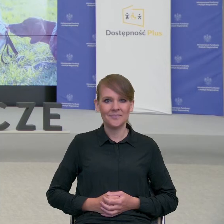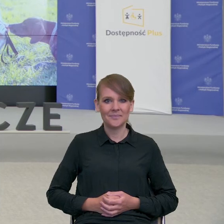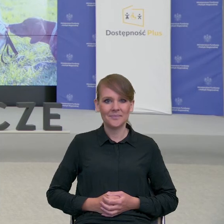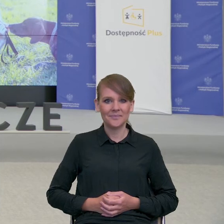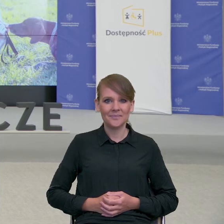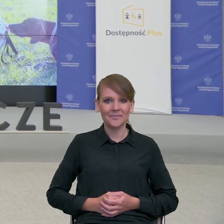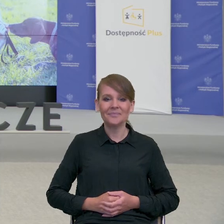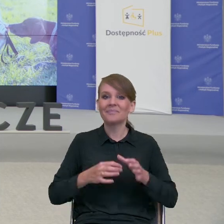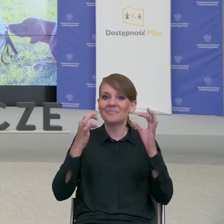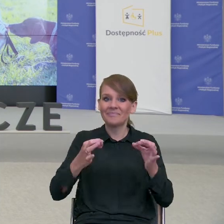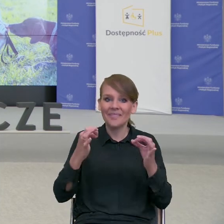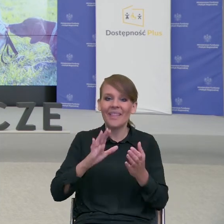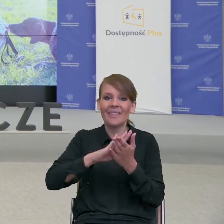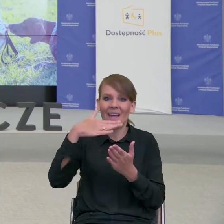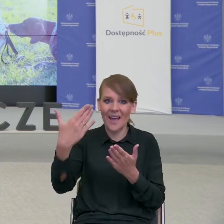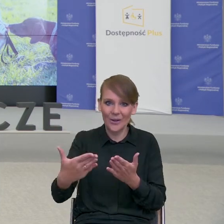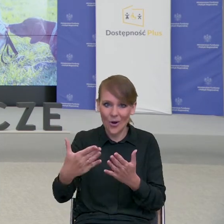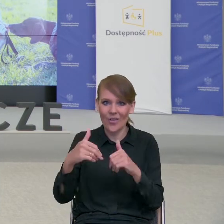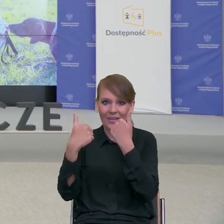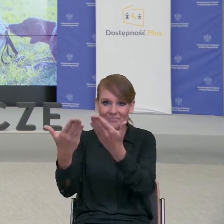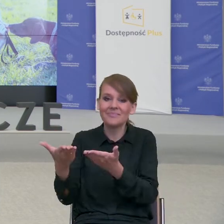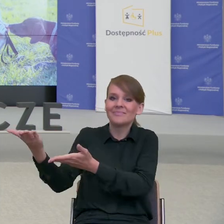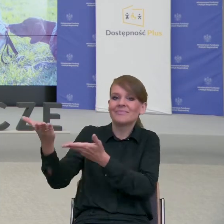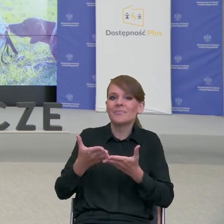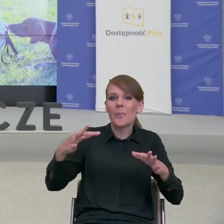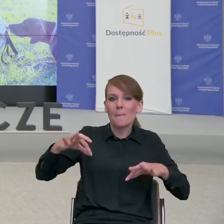Czas na wręczenie nagród. Zapraszam serdecznie Panią Minister.